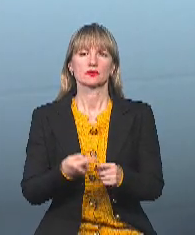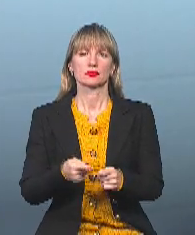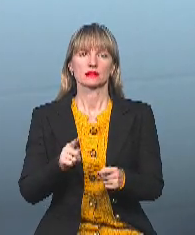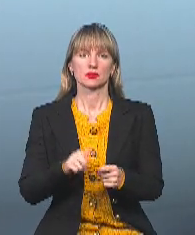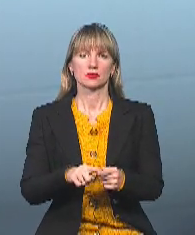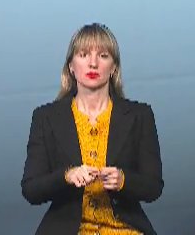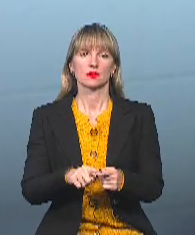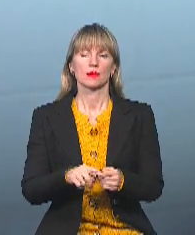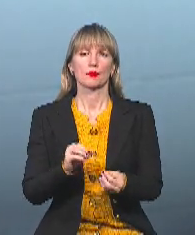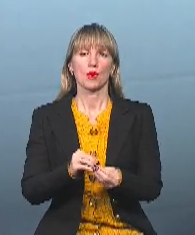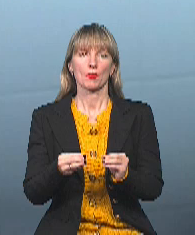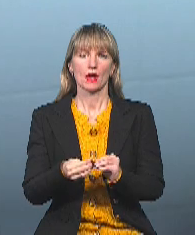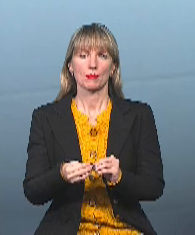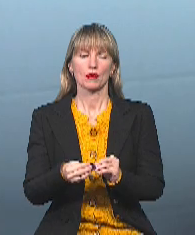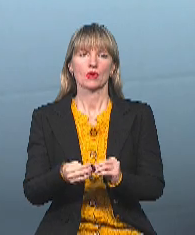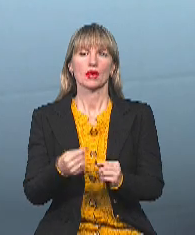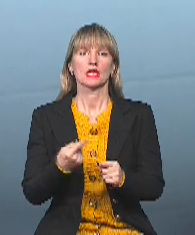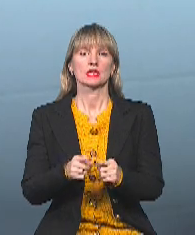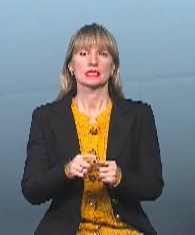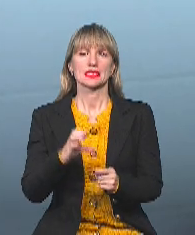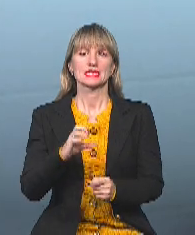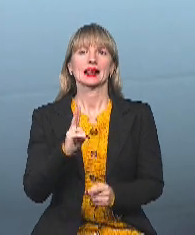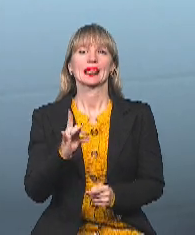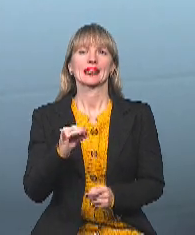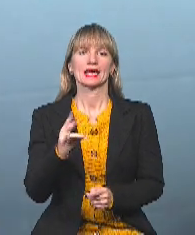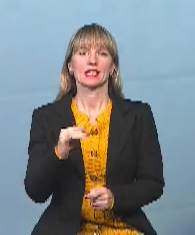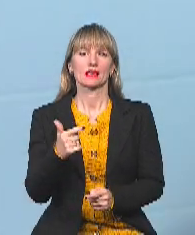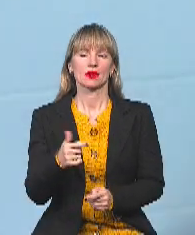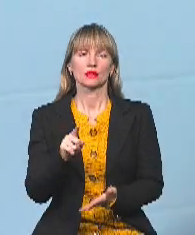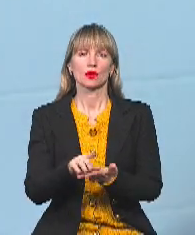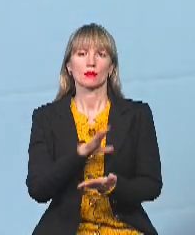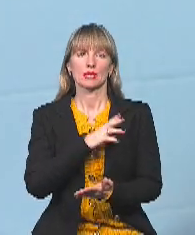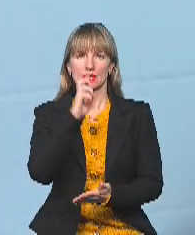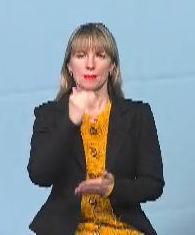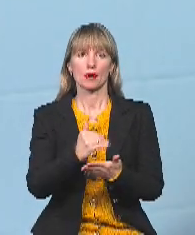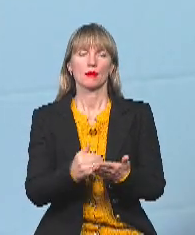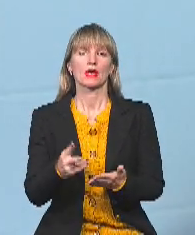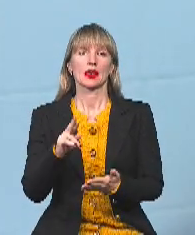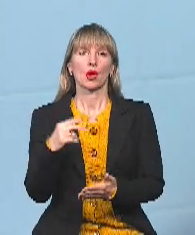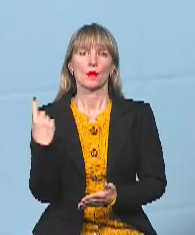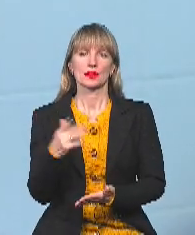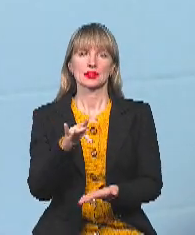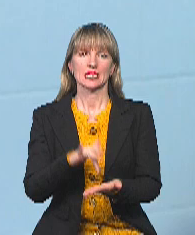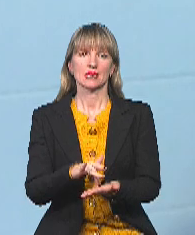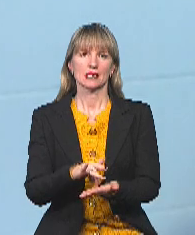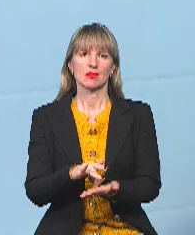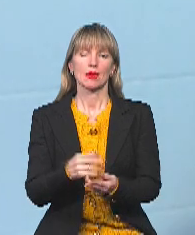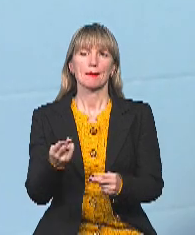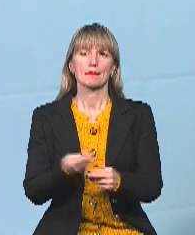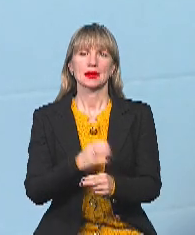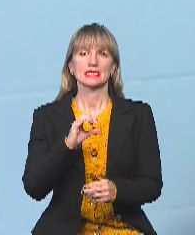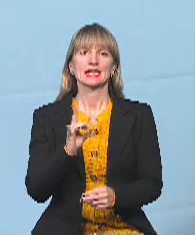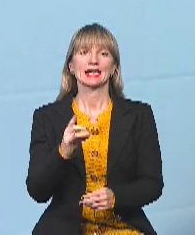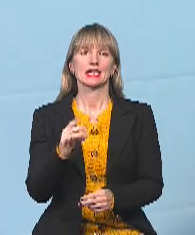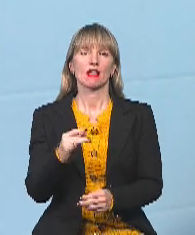я займаюся цією проблемою. Це скринінг. Має бути державна програма, хоча б для обласних центрів. Без скринінгу